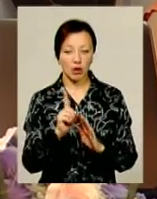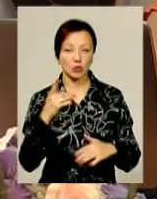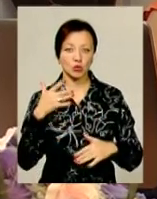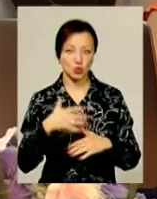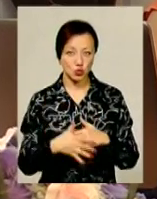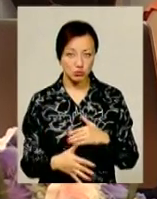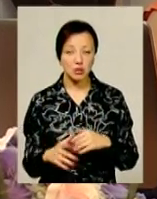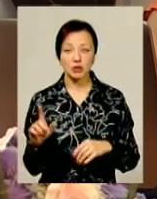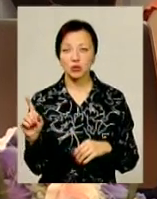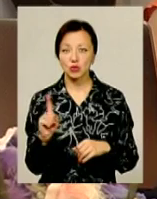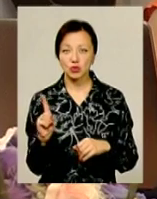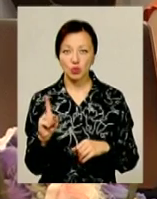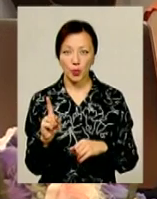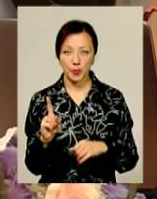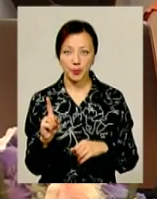що